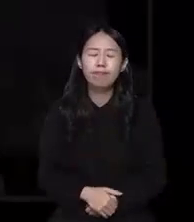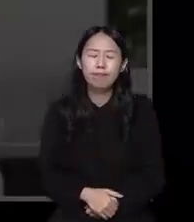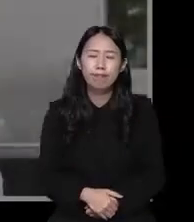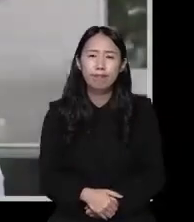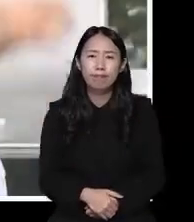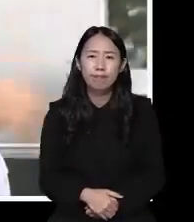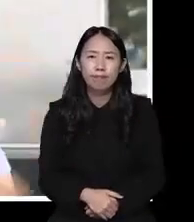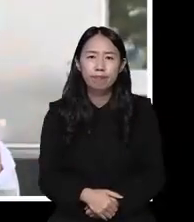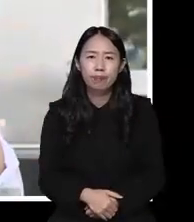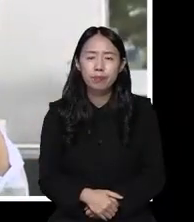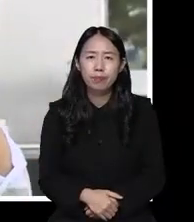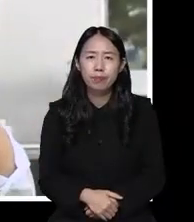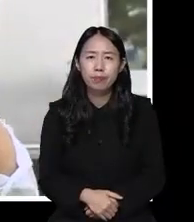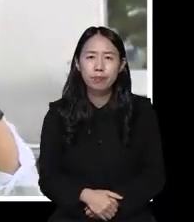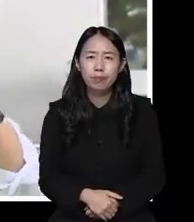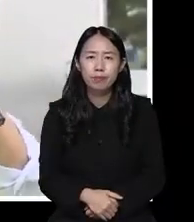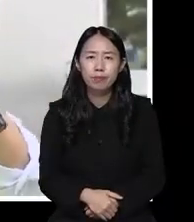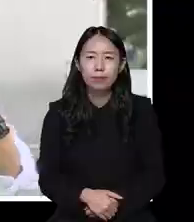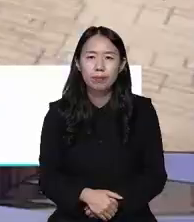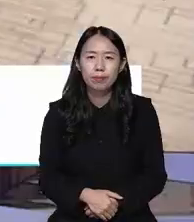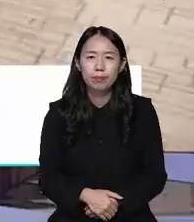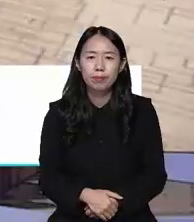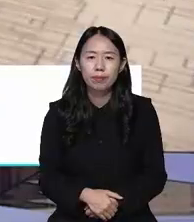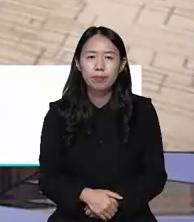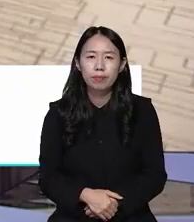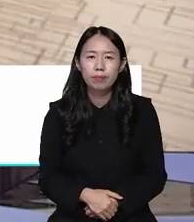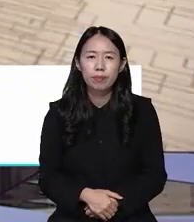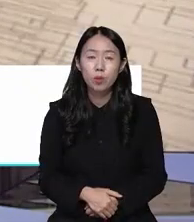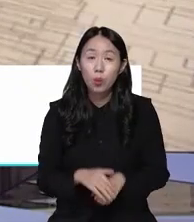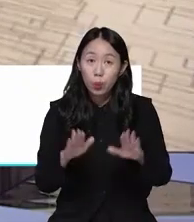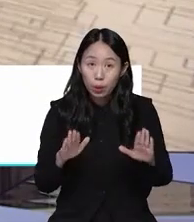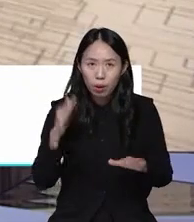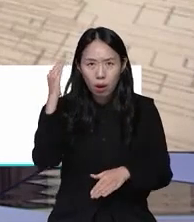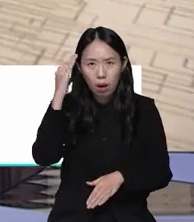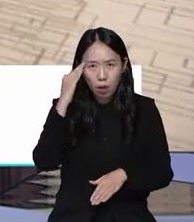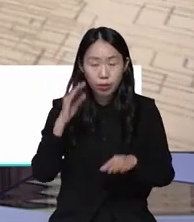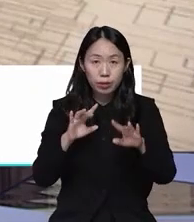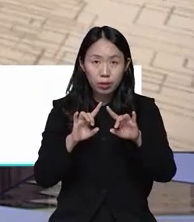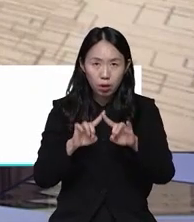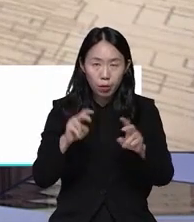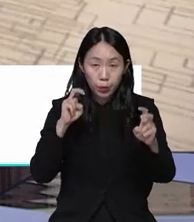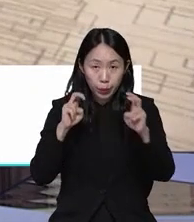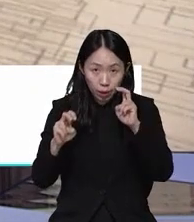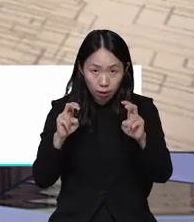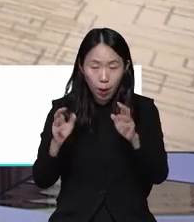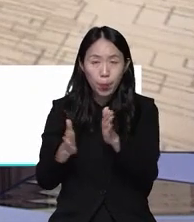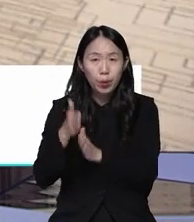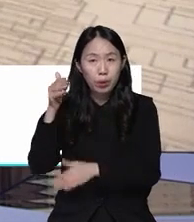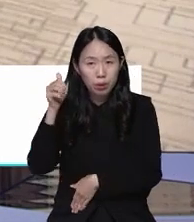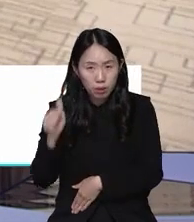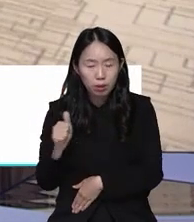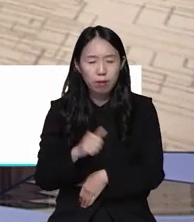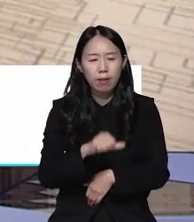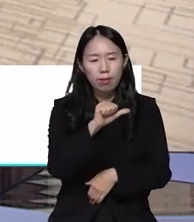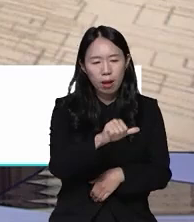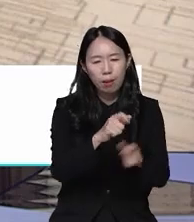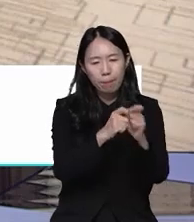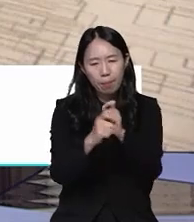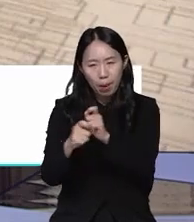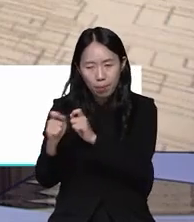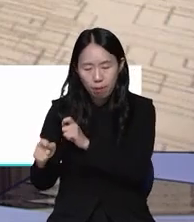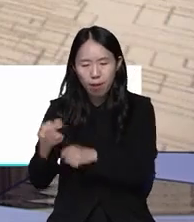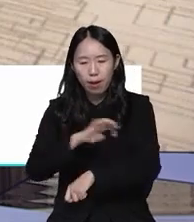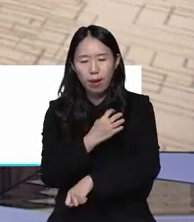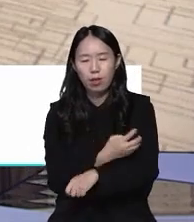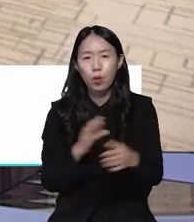KBC 김재현입니다. 오늘 한국전력 본사에서는 한전과 5개 발전사 등 에너지